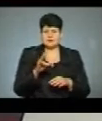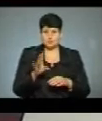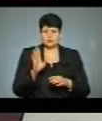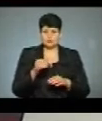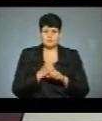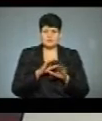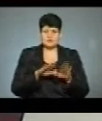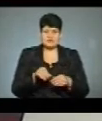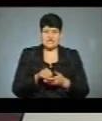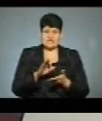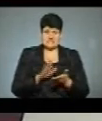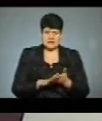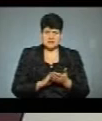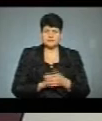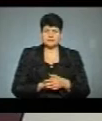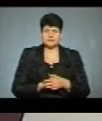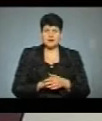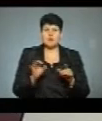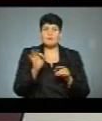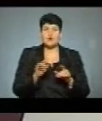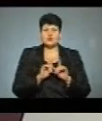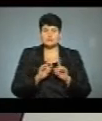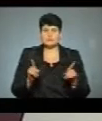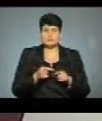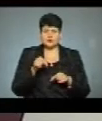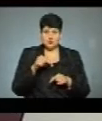після реєстрації, каже Юрій Шайнюк. Про особливості